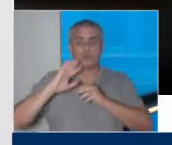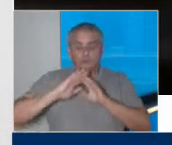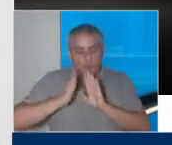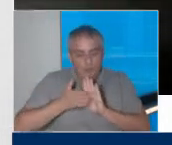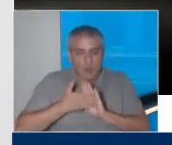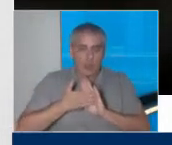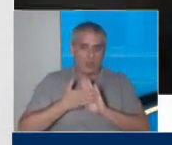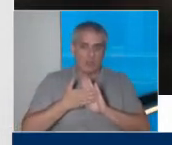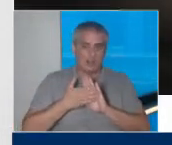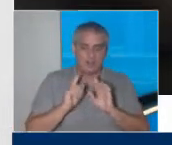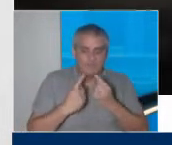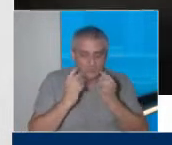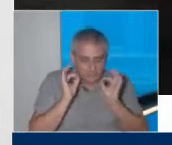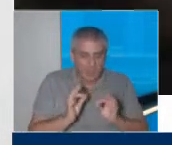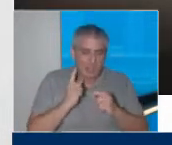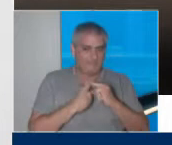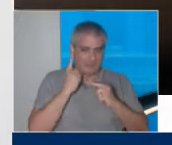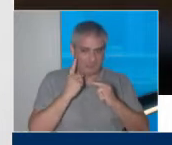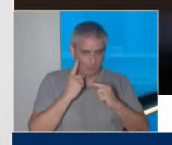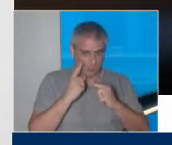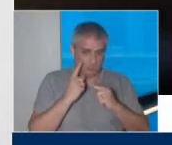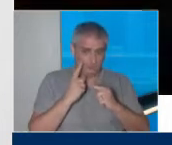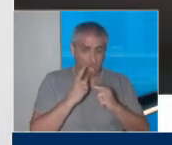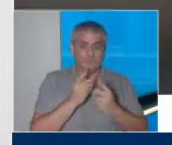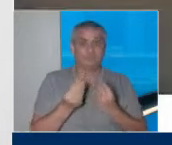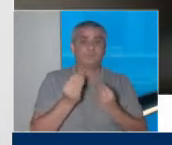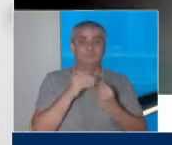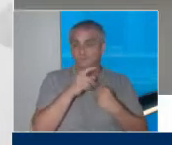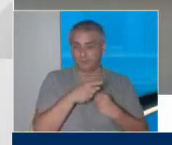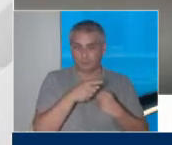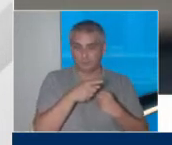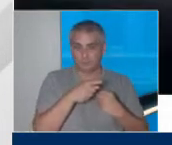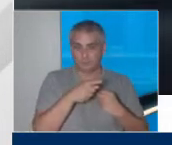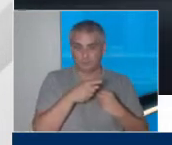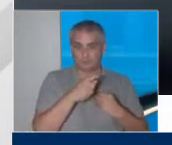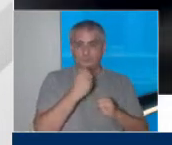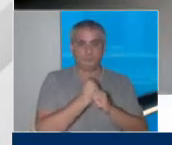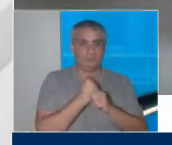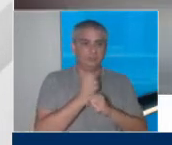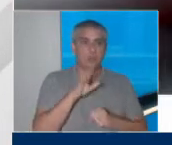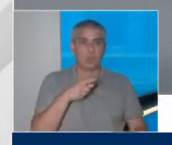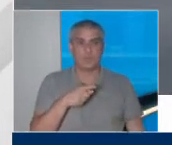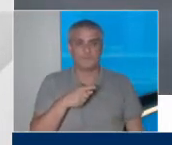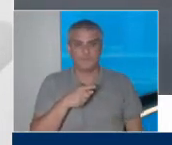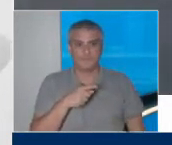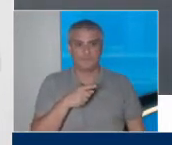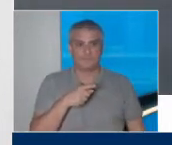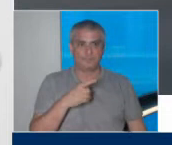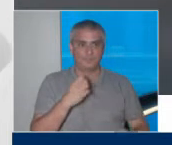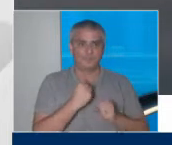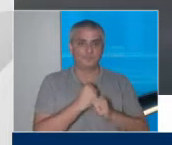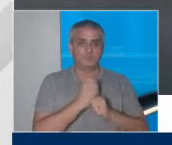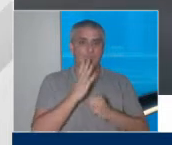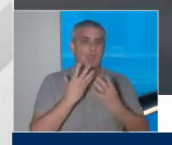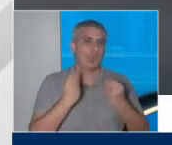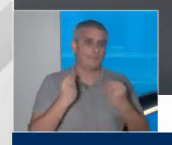כל האירוע הזה. בנוסף לזה, נעשה גם, עשו גם